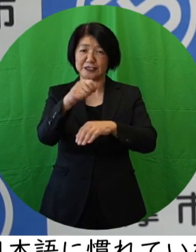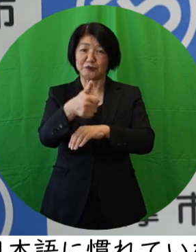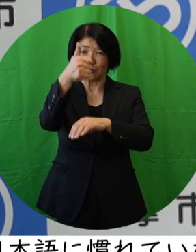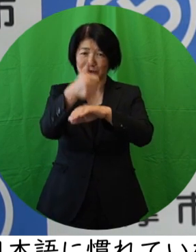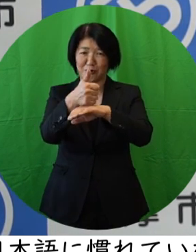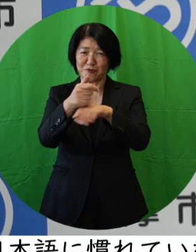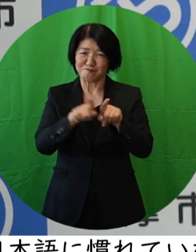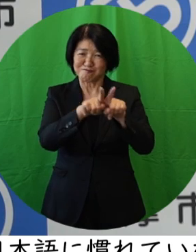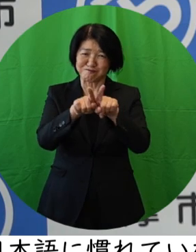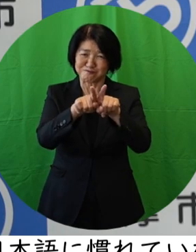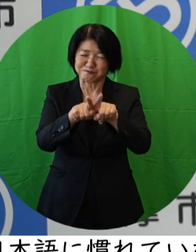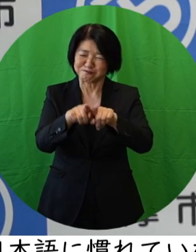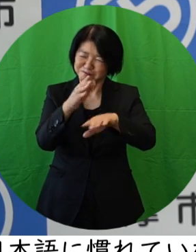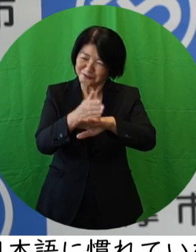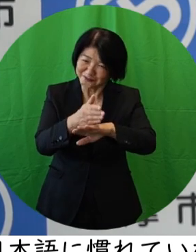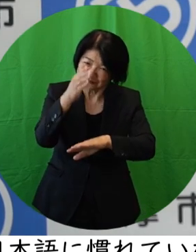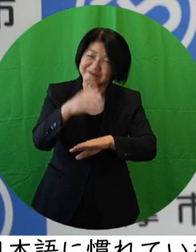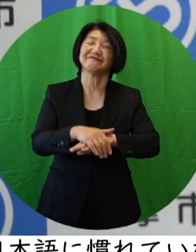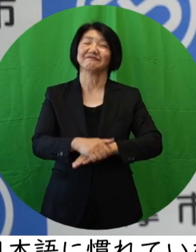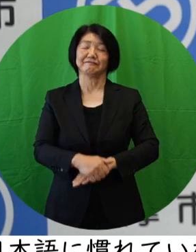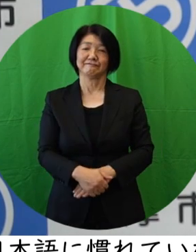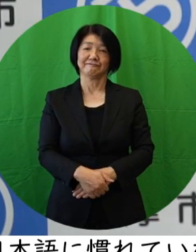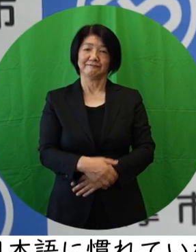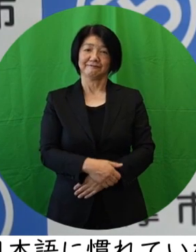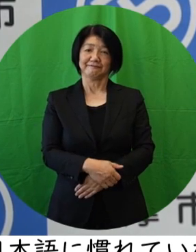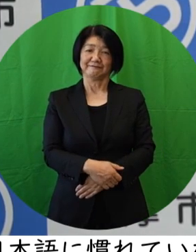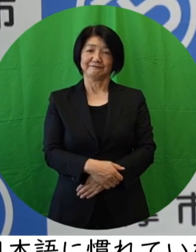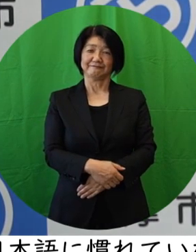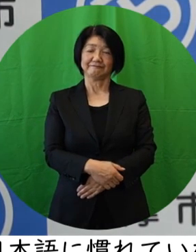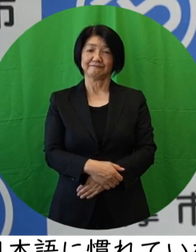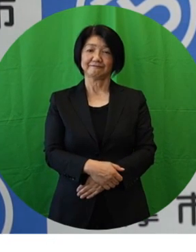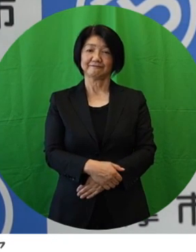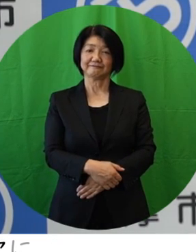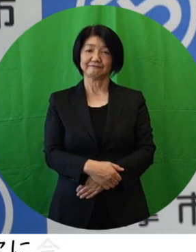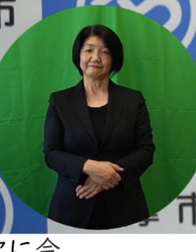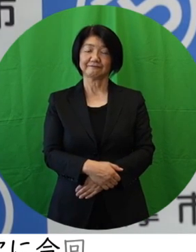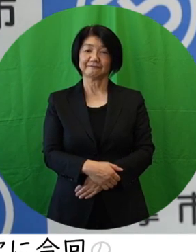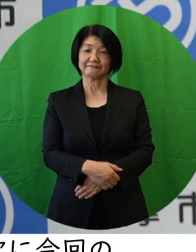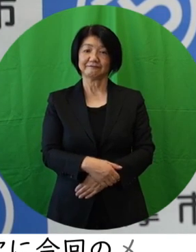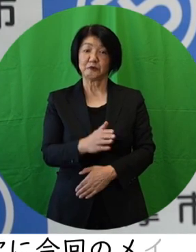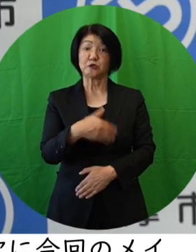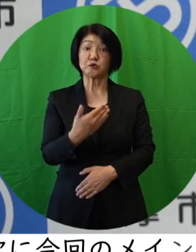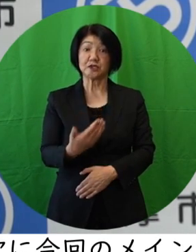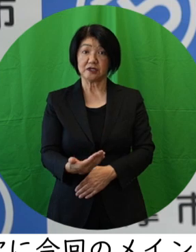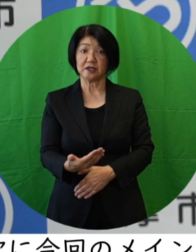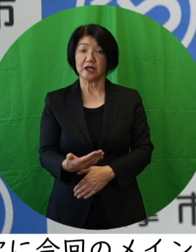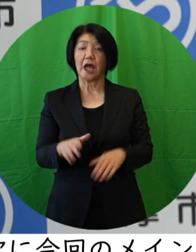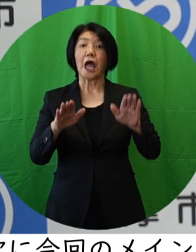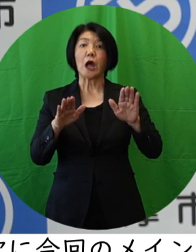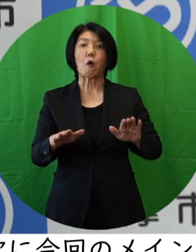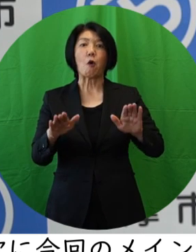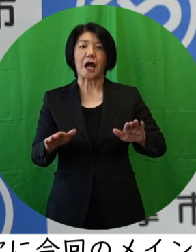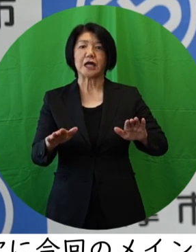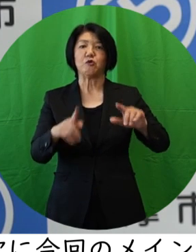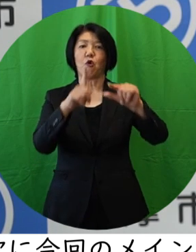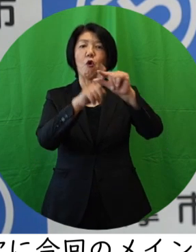ましたいつもありがとうございます次に今回の